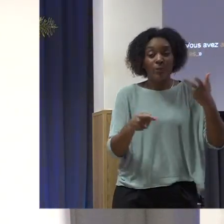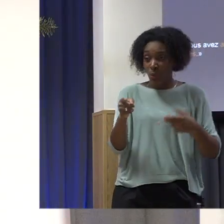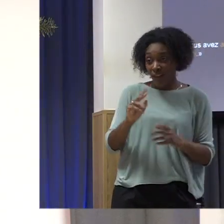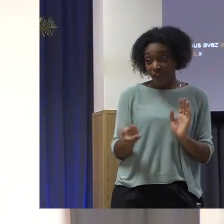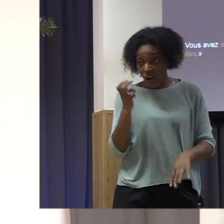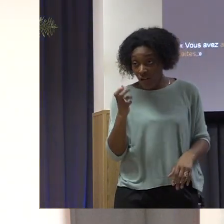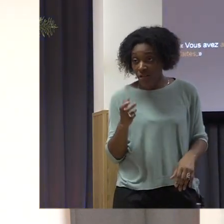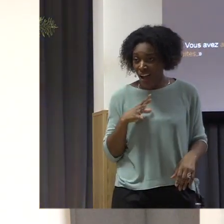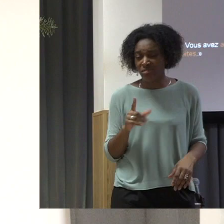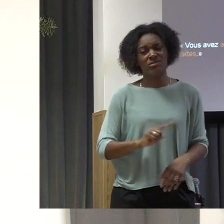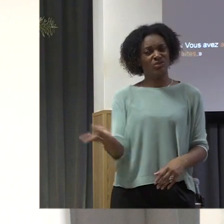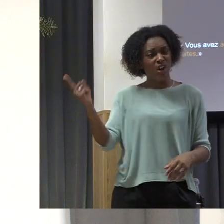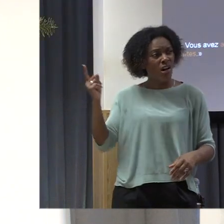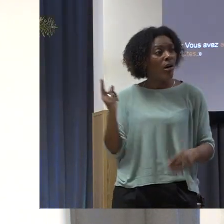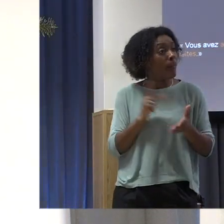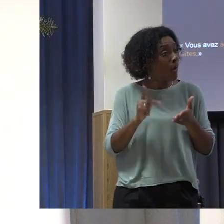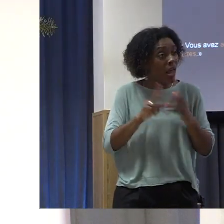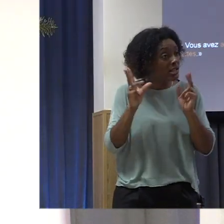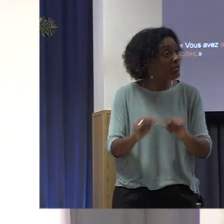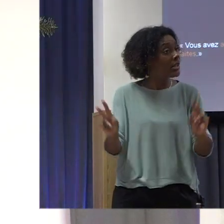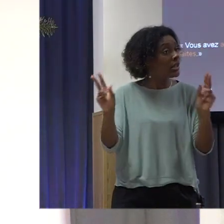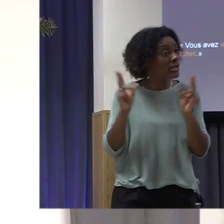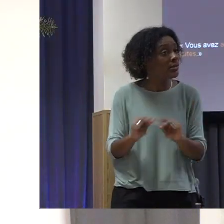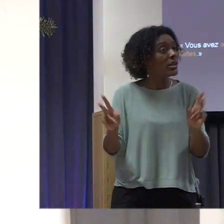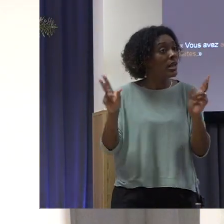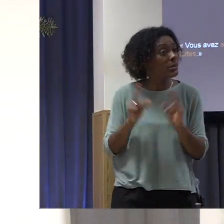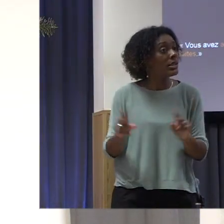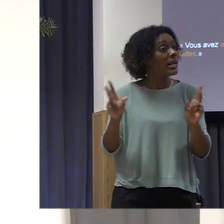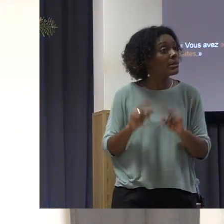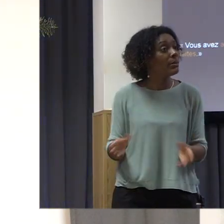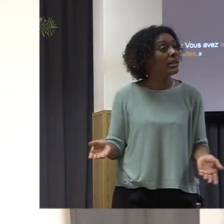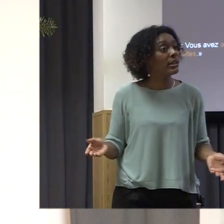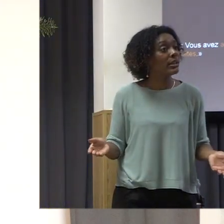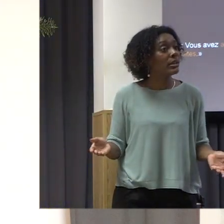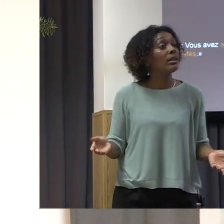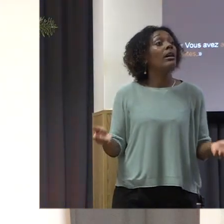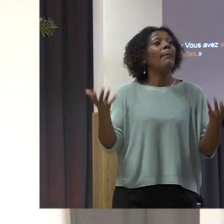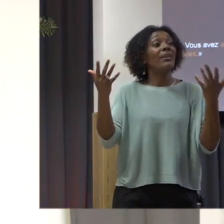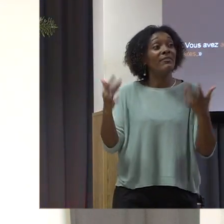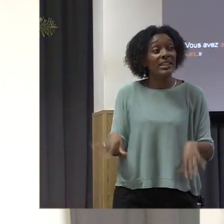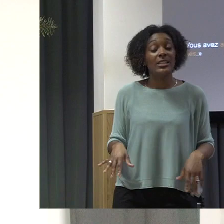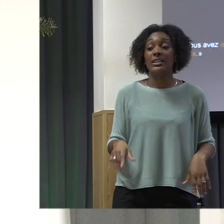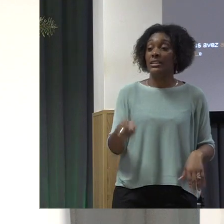fraude. Il leur explique un certain nombre de choses. Et Paul peut dire, vous avez appris